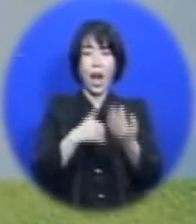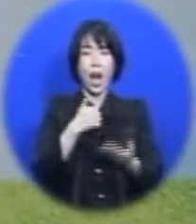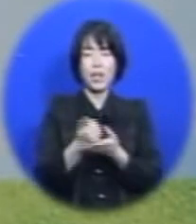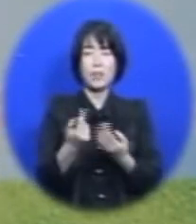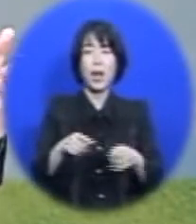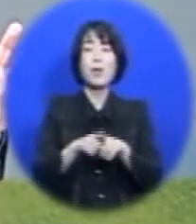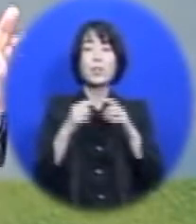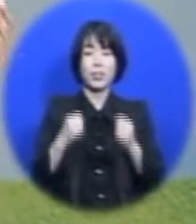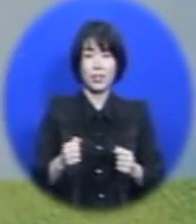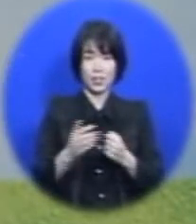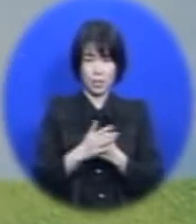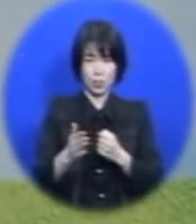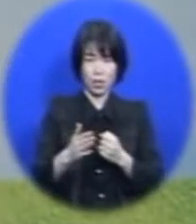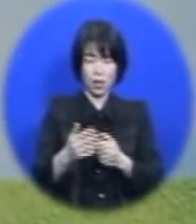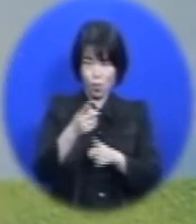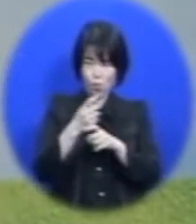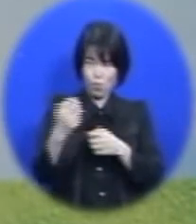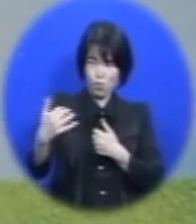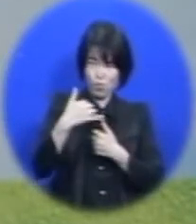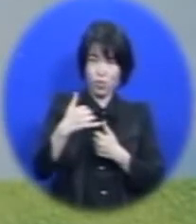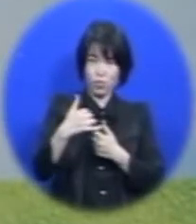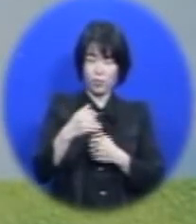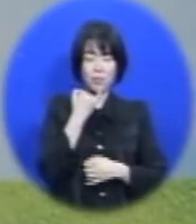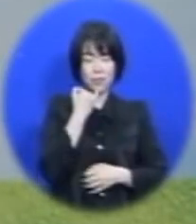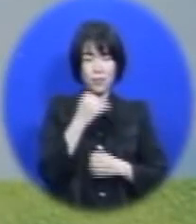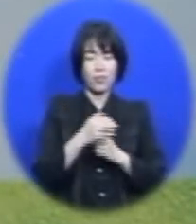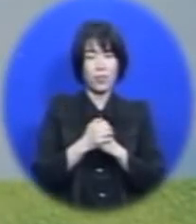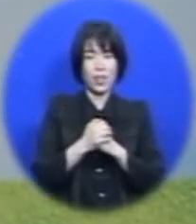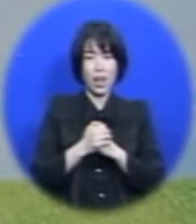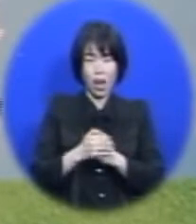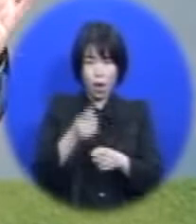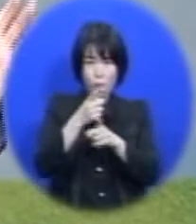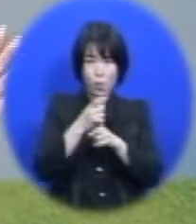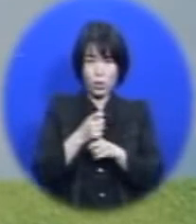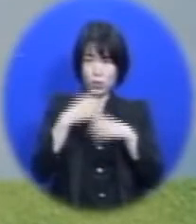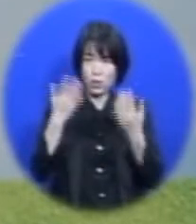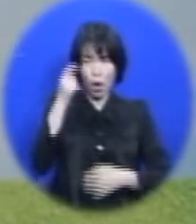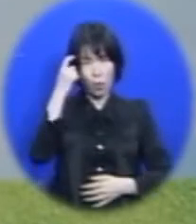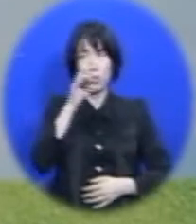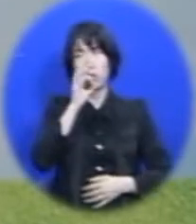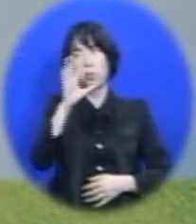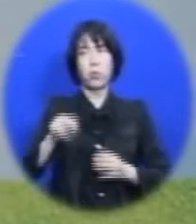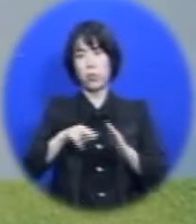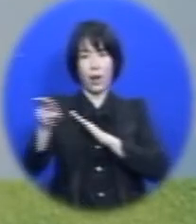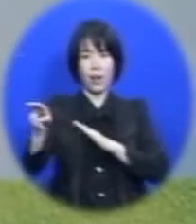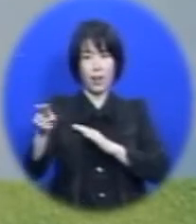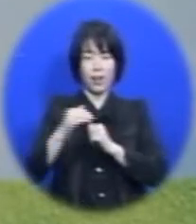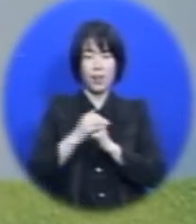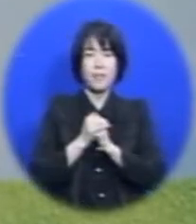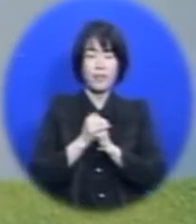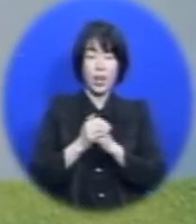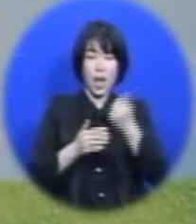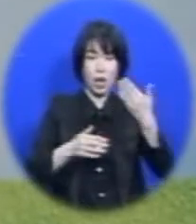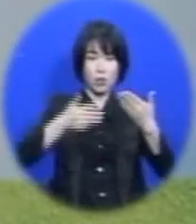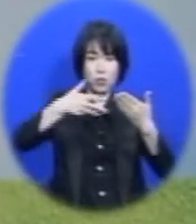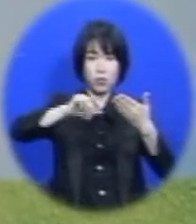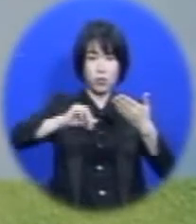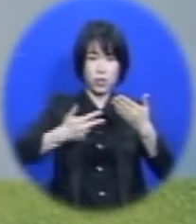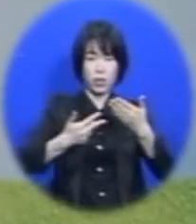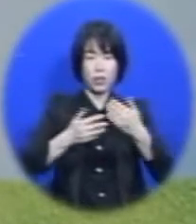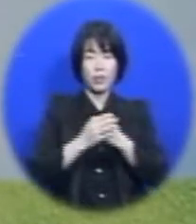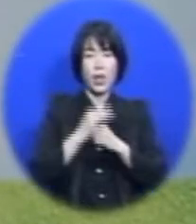계시면 원수가 공격해와도 원수가 다 넋이 빠져서 도망가 버리게 된다는 것. 9절에 보면은